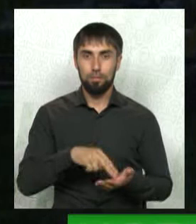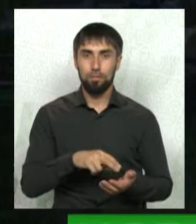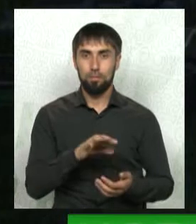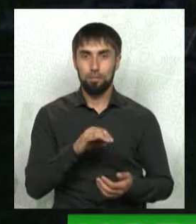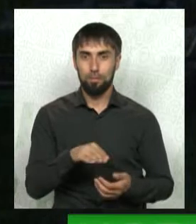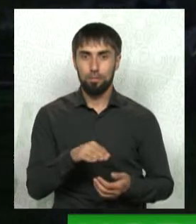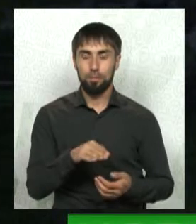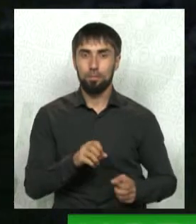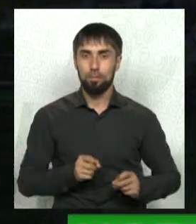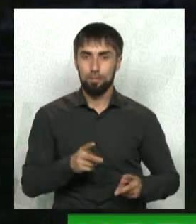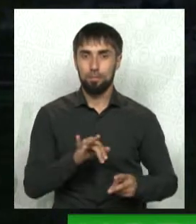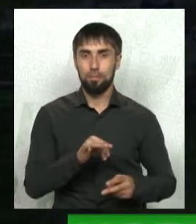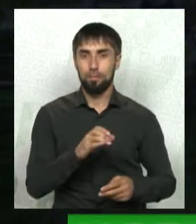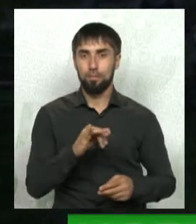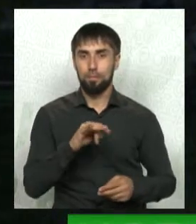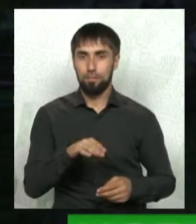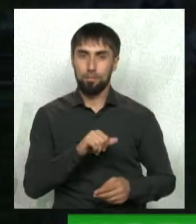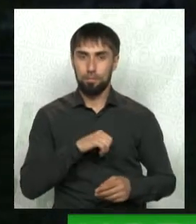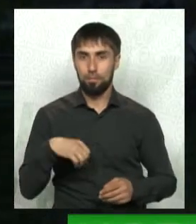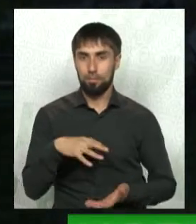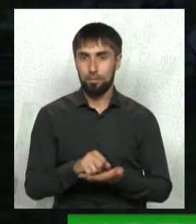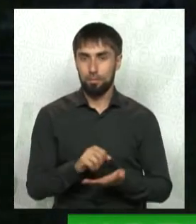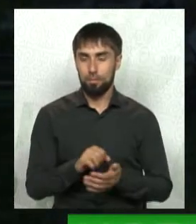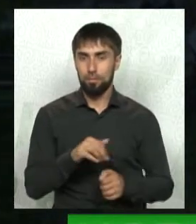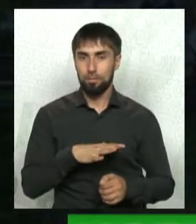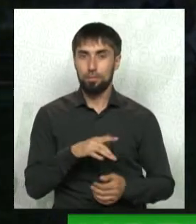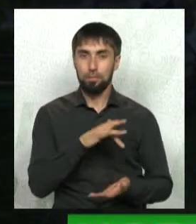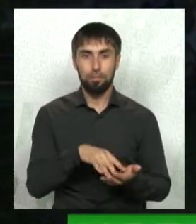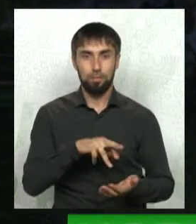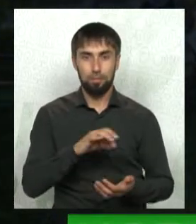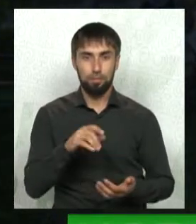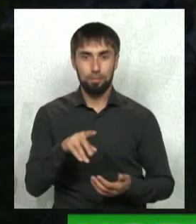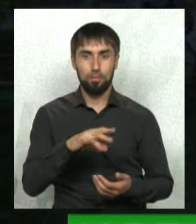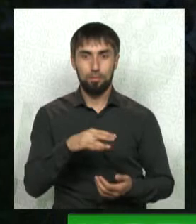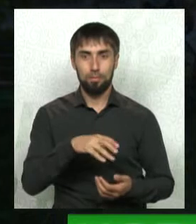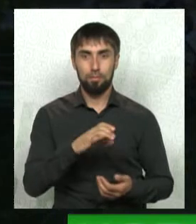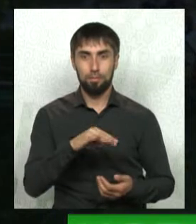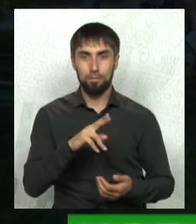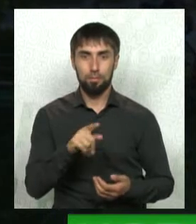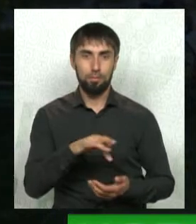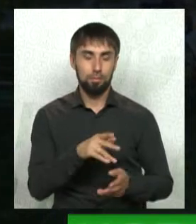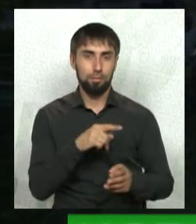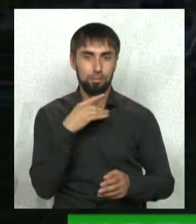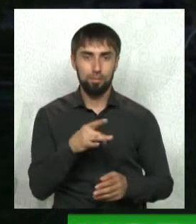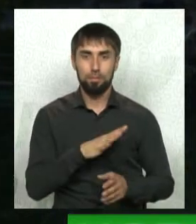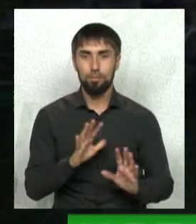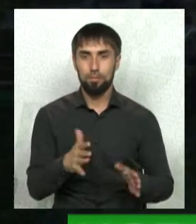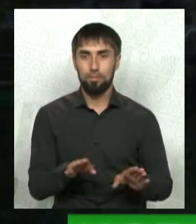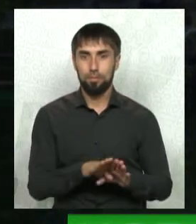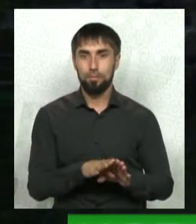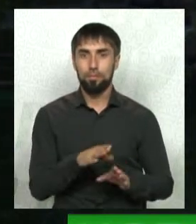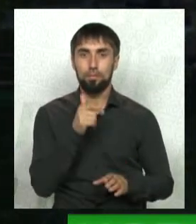объектами преступления, так и субъектами. К сожалению, в городе Магас, именно в столице нашей республики, бывают такие случаи, когда